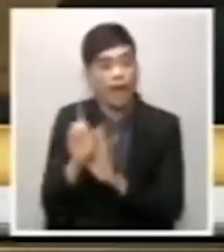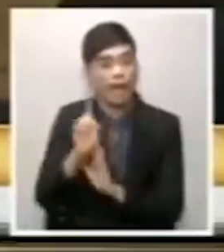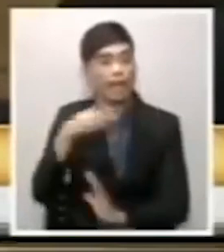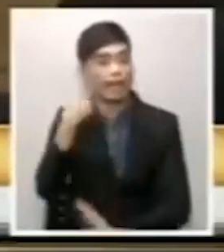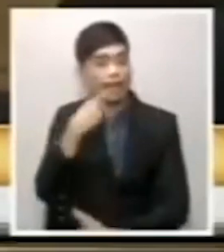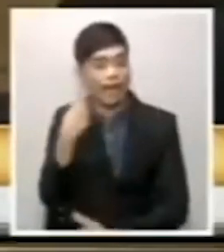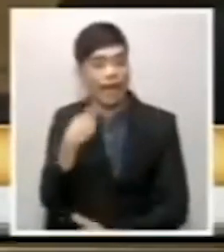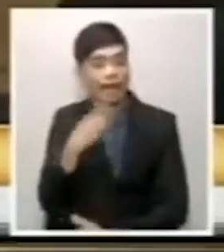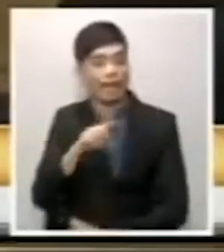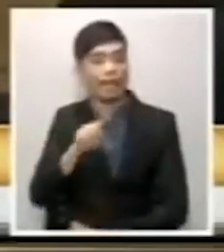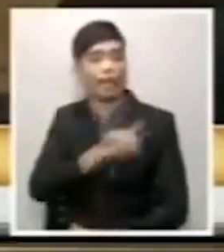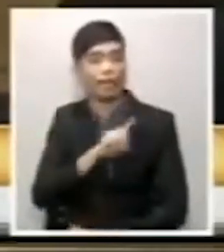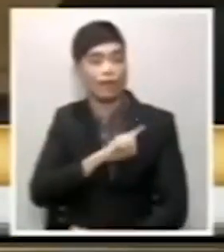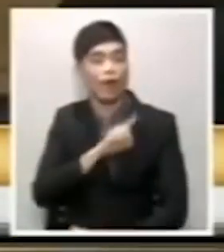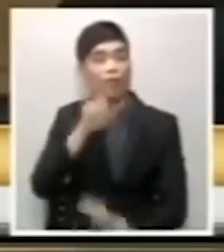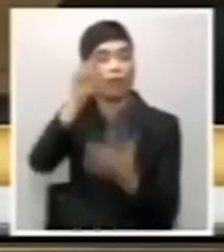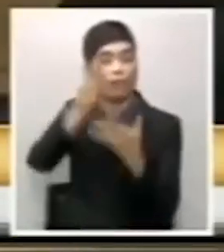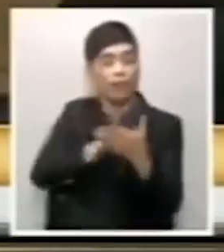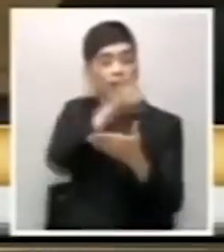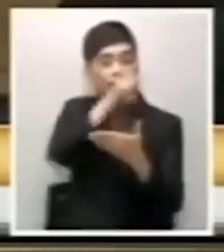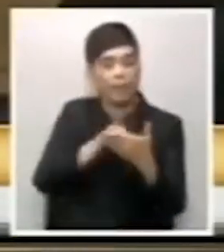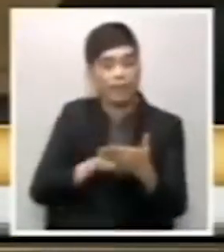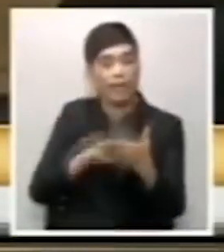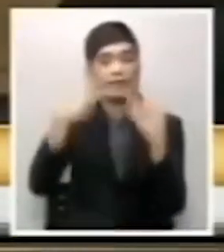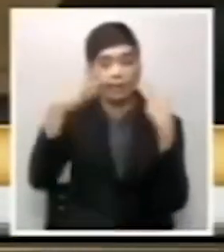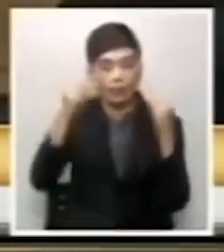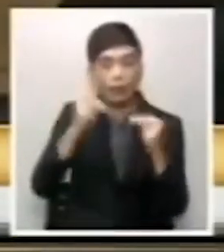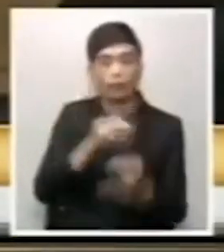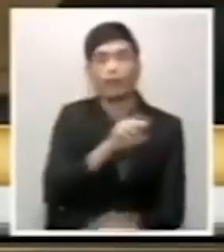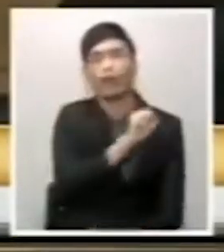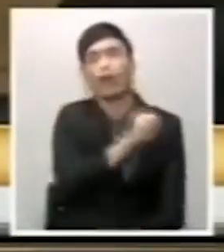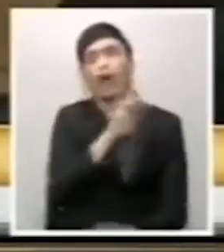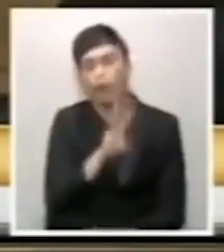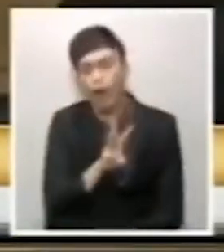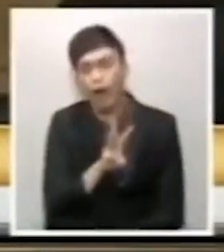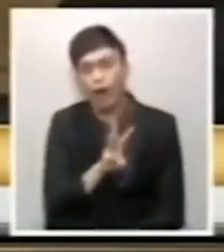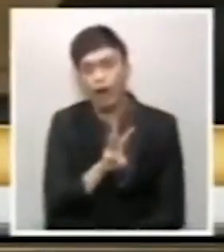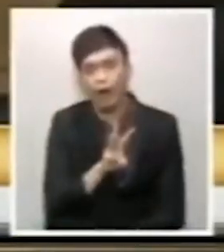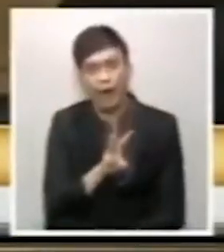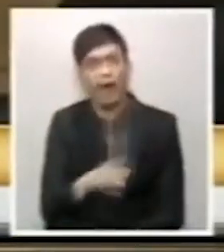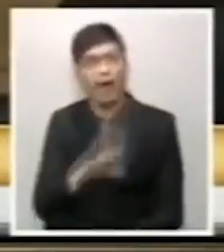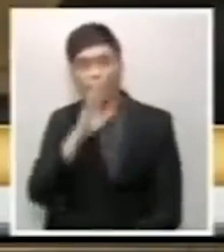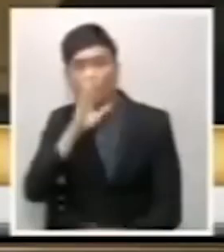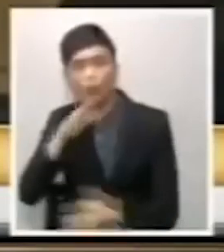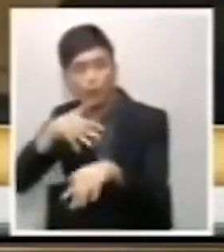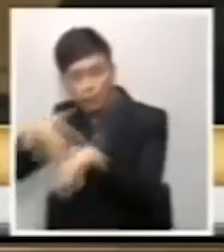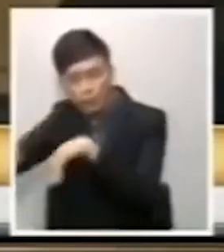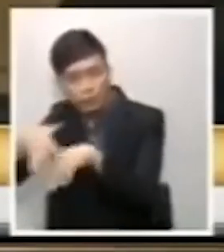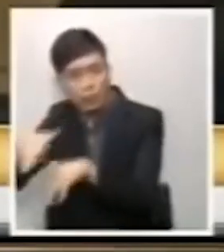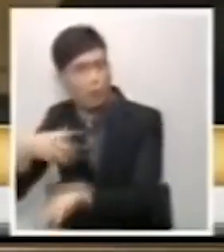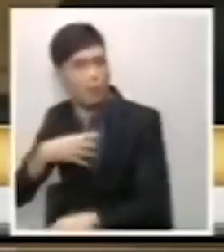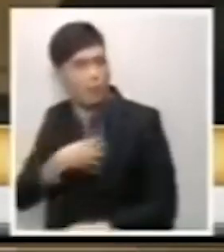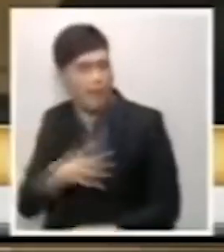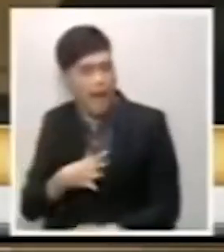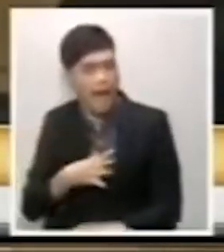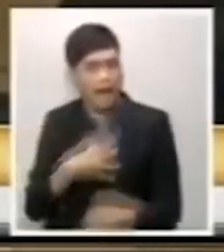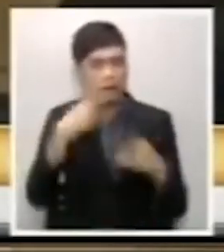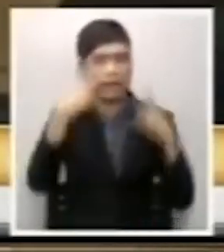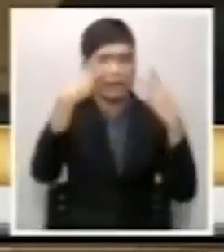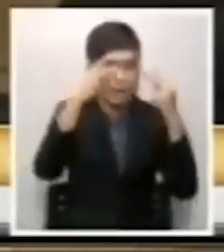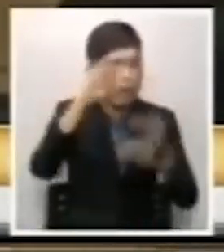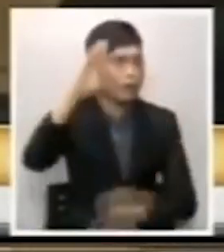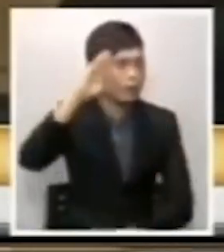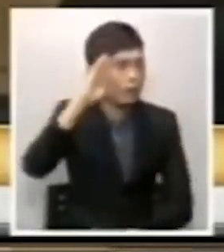ว.มันได้ทำให้เจตจำนงของประชาชนที่ไม่ได้อยากเห็นประยุทธ์จันทร์โอชาเนี่ยเป็นนายกรัฐมนต